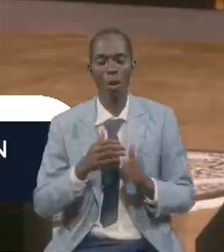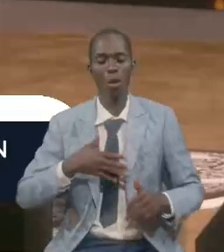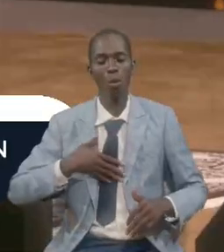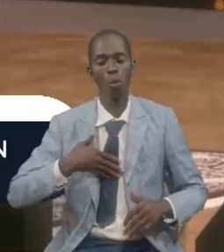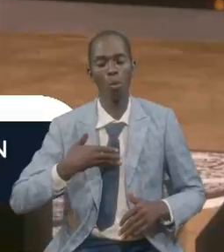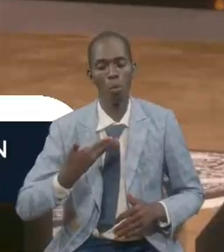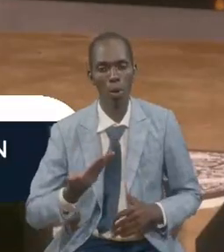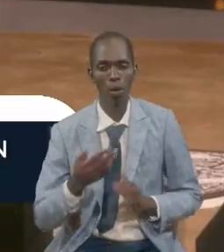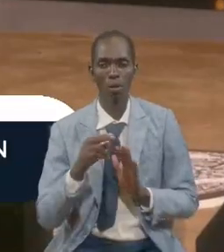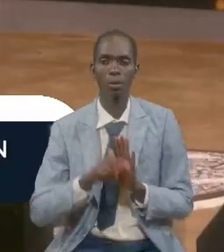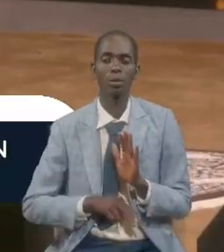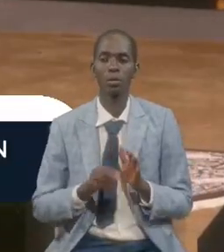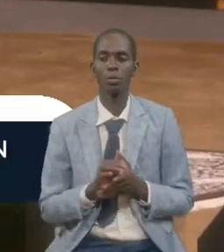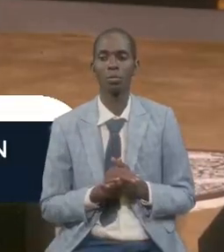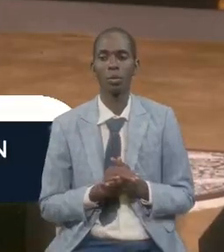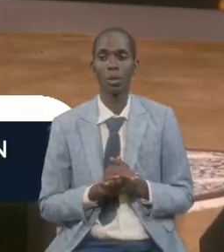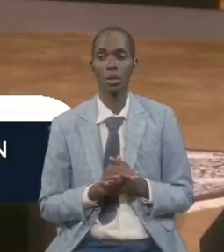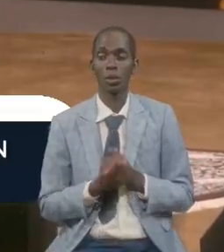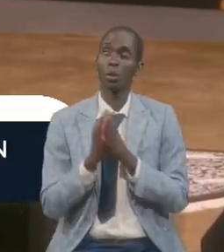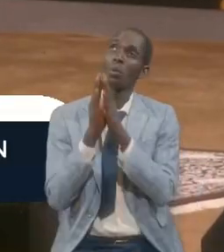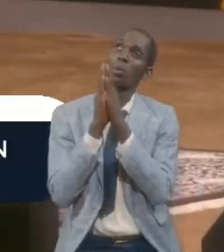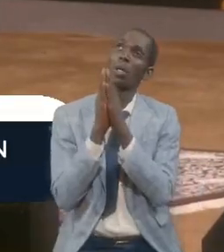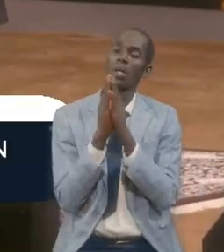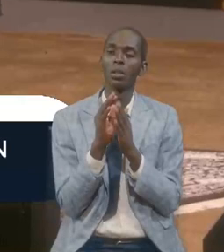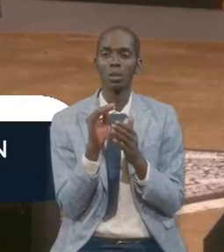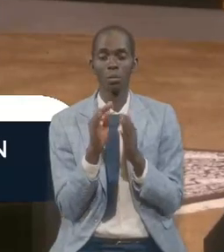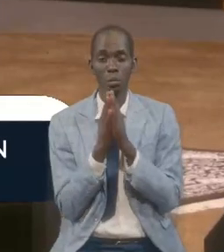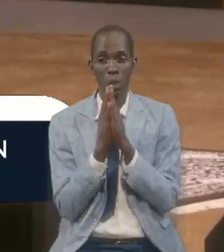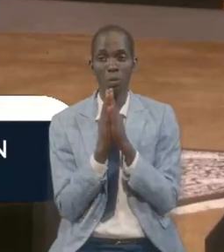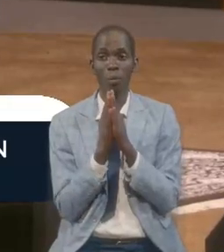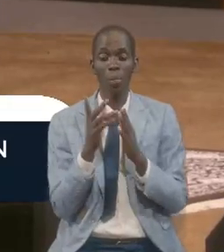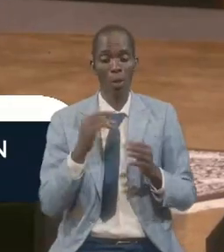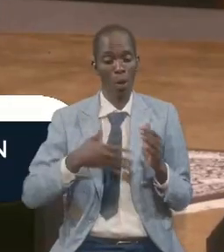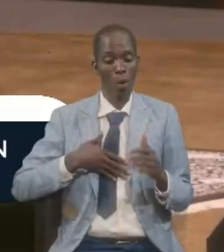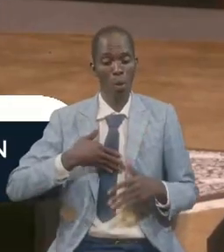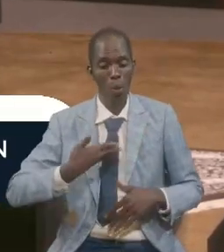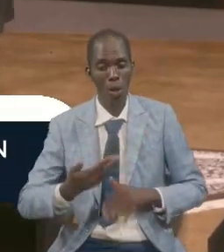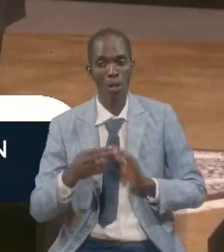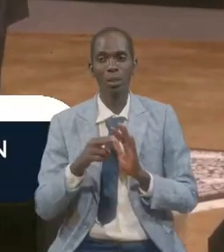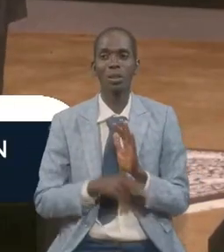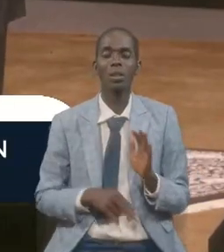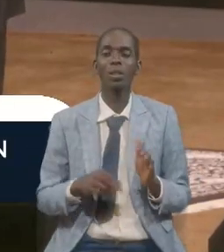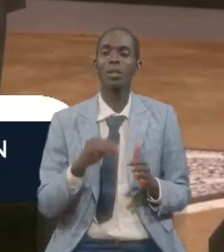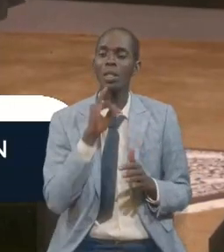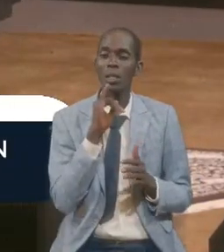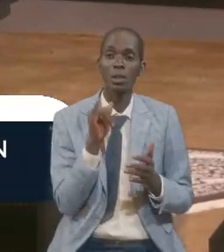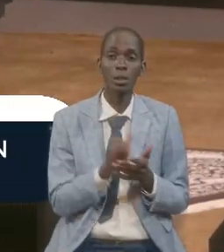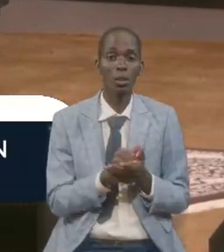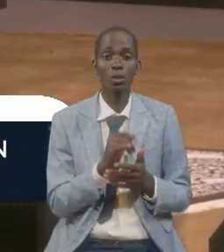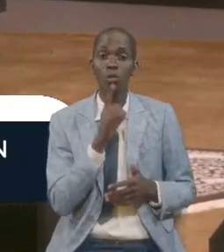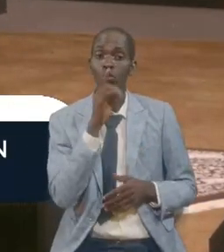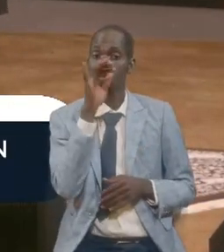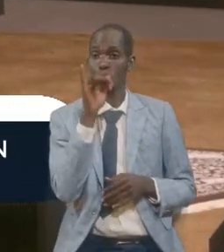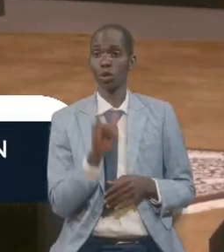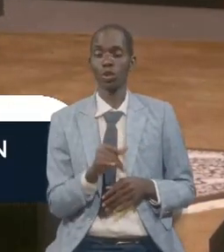supplication avec la volonté. La supplication, c'est la prière. La volonté ici, c'est que